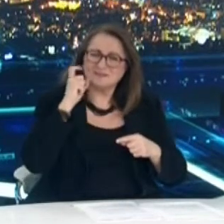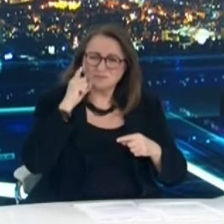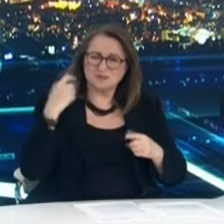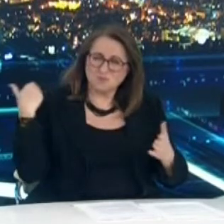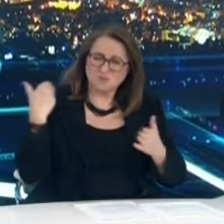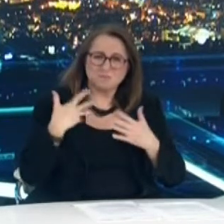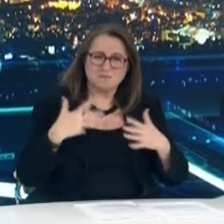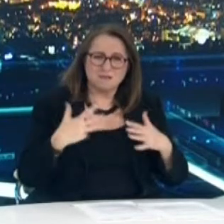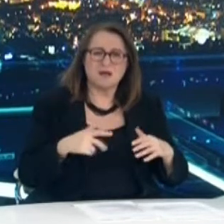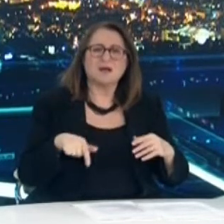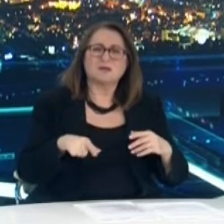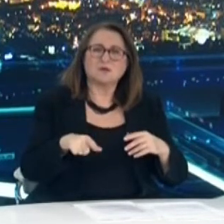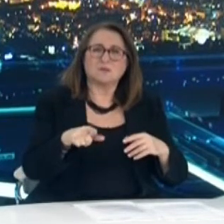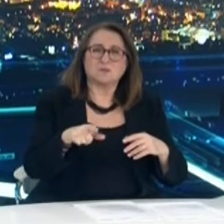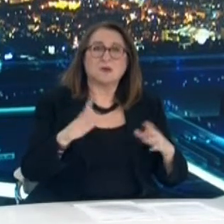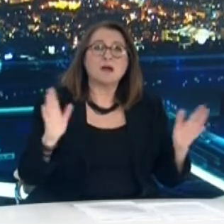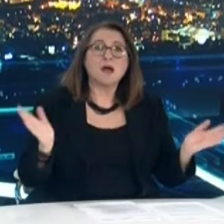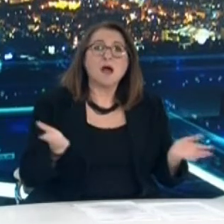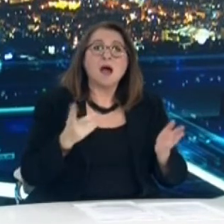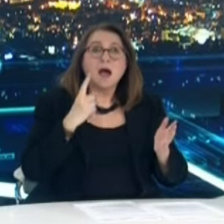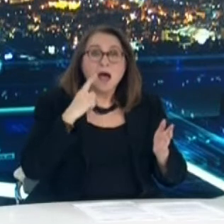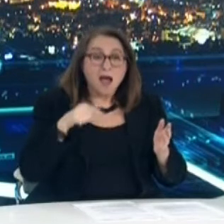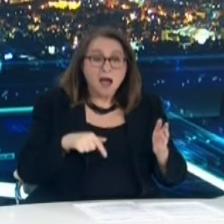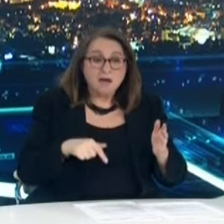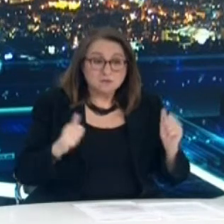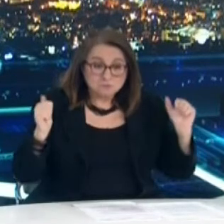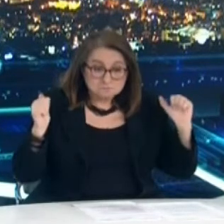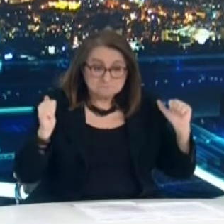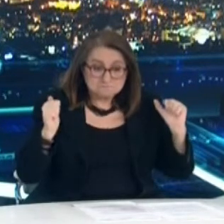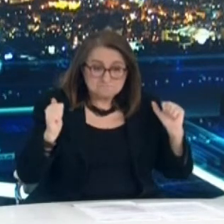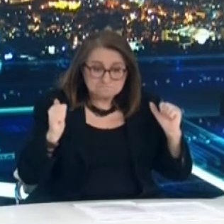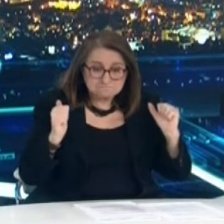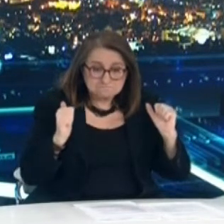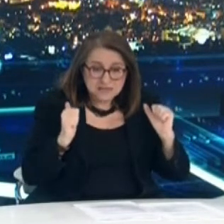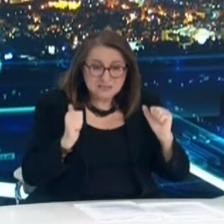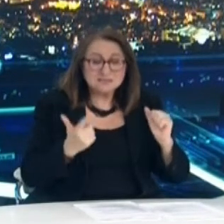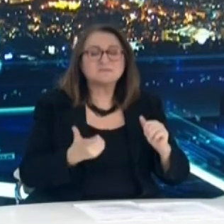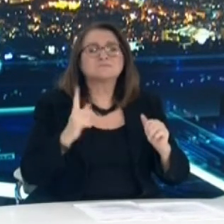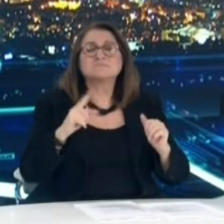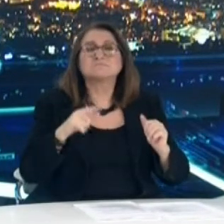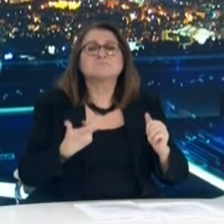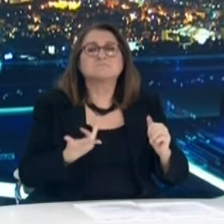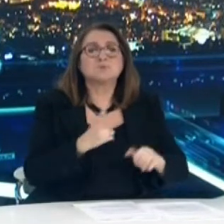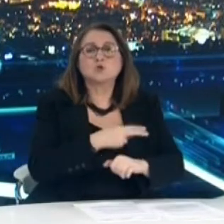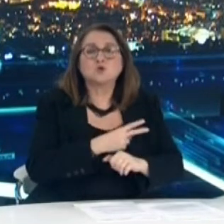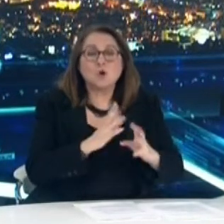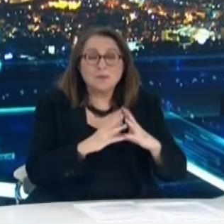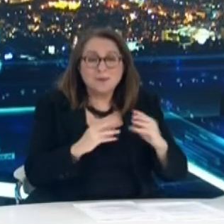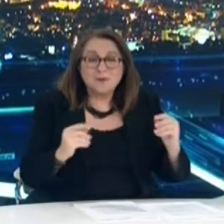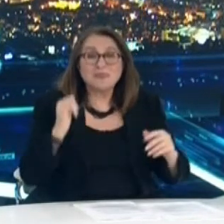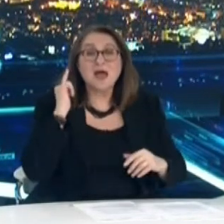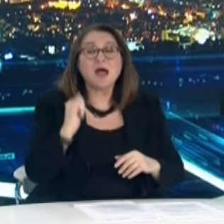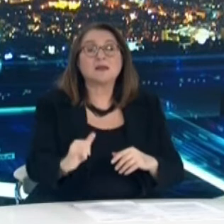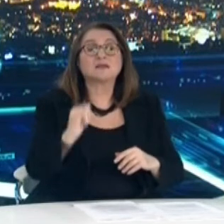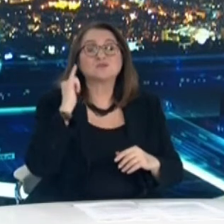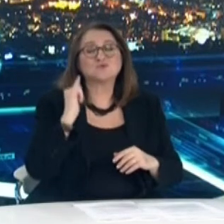ό,τι όταν συμβαίνει, αργεί. Από την άλλη, όλοι αντιλαμβανόμαστε την κόπωση όλων μας και την ανάγκη